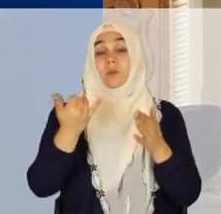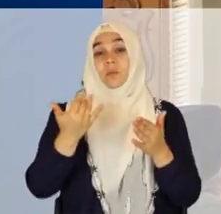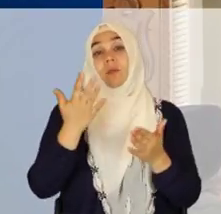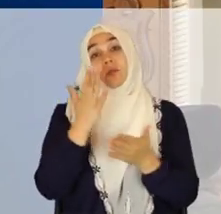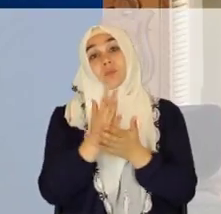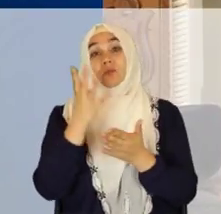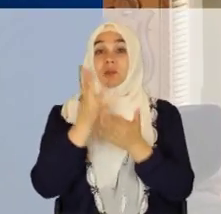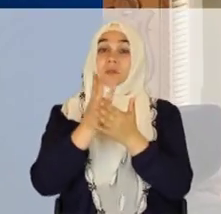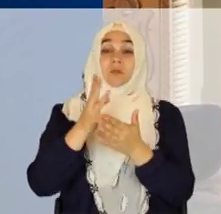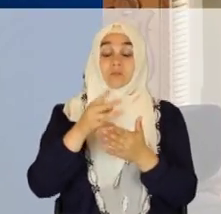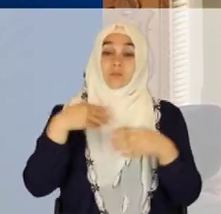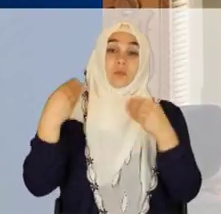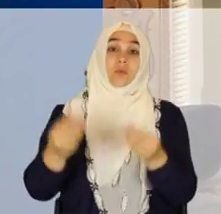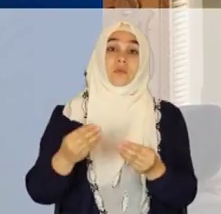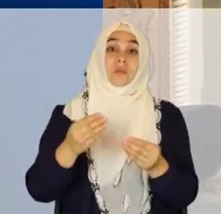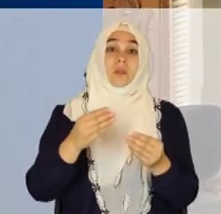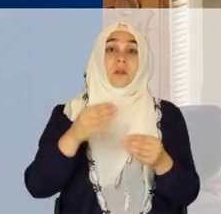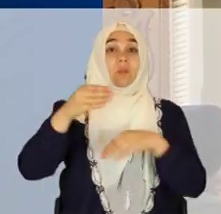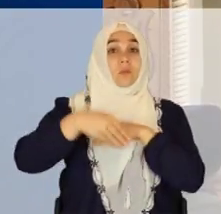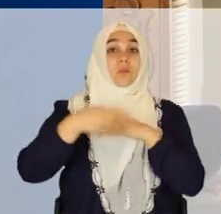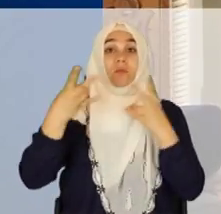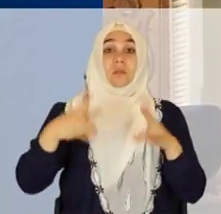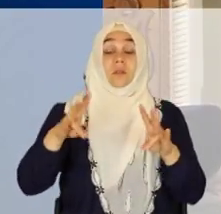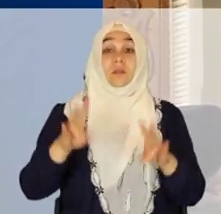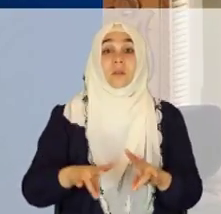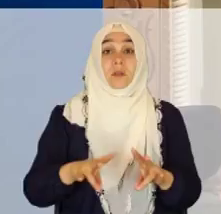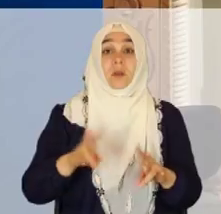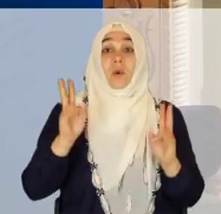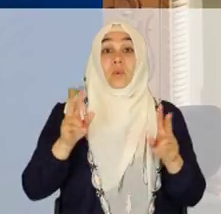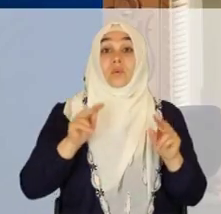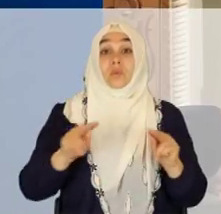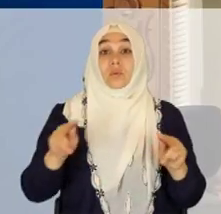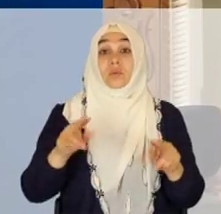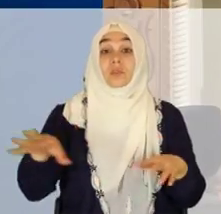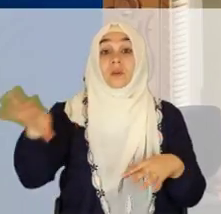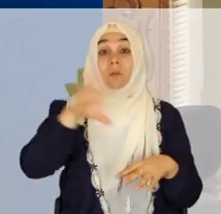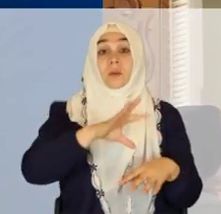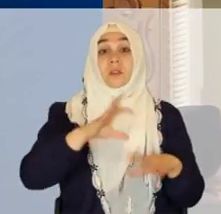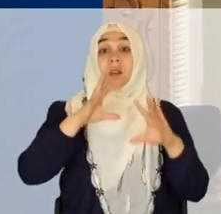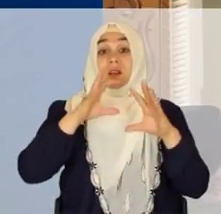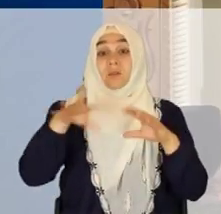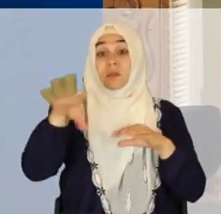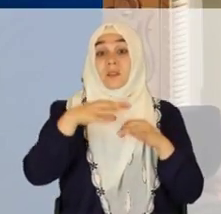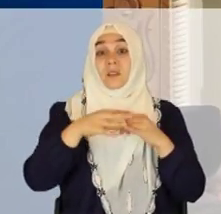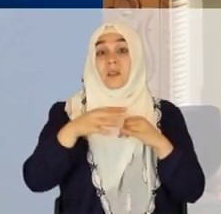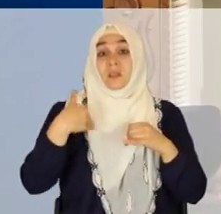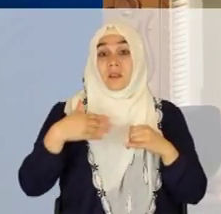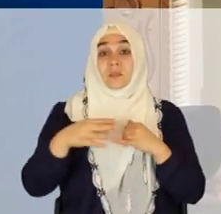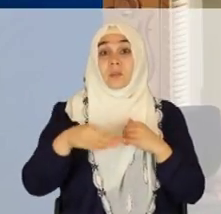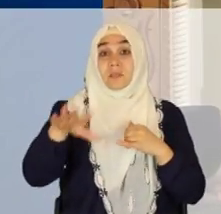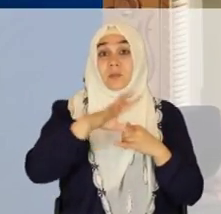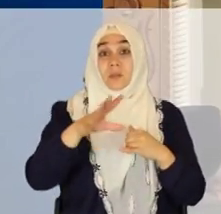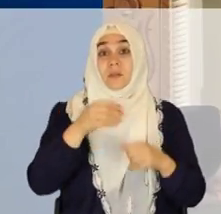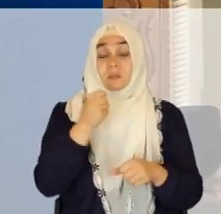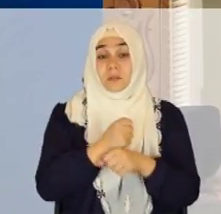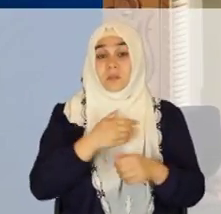yarasha baho qo'ysin. Shunda o'qituvchi jamiyat unga ishonib topshirilgan